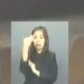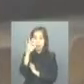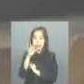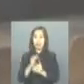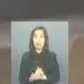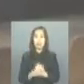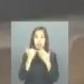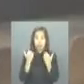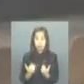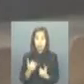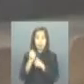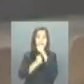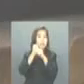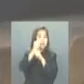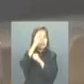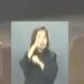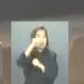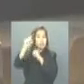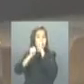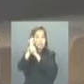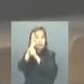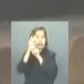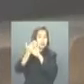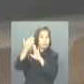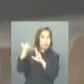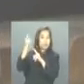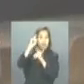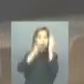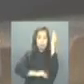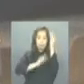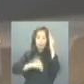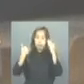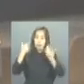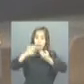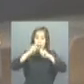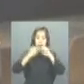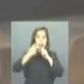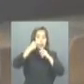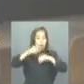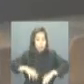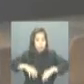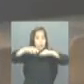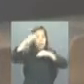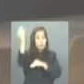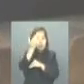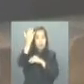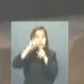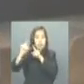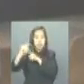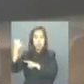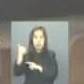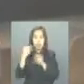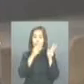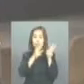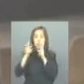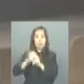ในช่วง 4-5 ปีที่ผ่านมานะคะภาคใต้นั้นประสบกับปัญหาภัยพิบัติอย่างต่อเนื่องค่ะนโยบายในเรื่องของการป้องกันภัยพิบัติรว